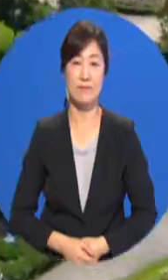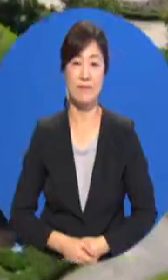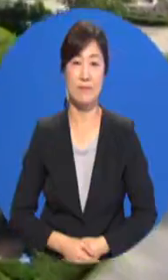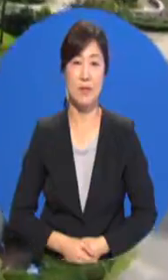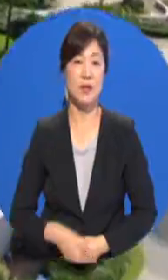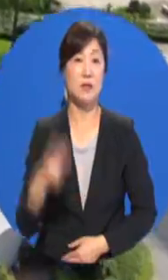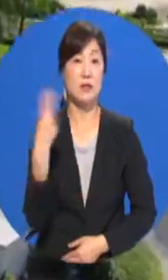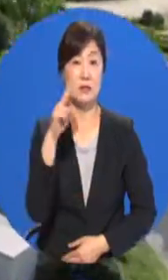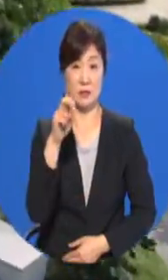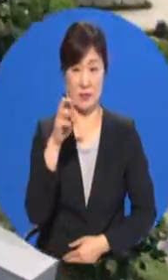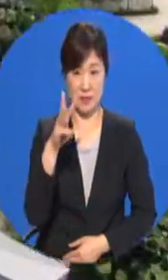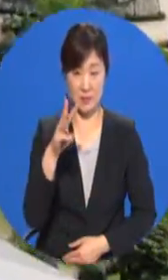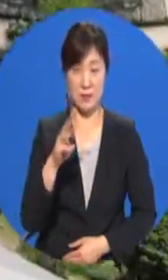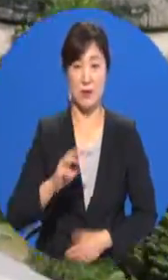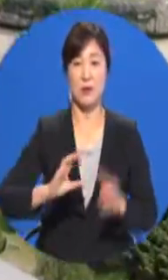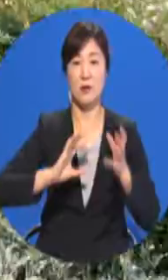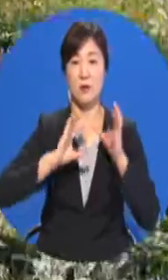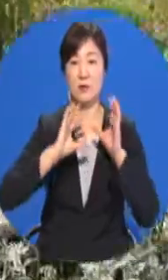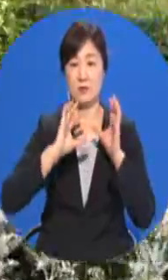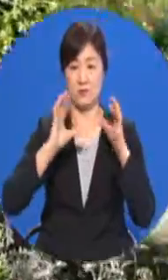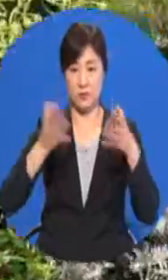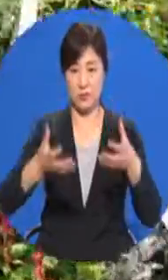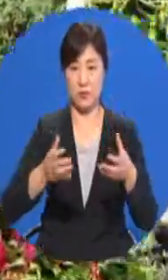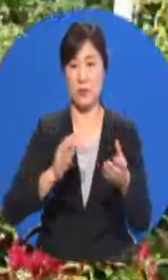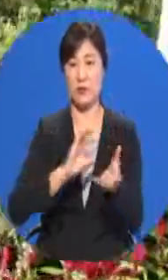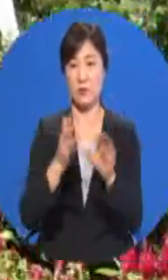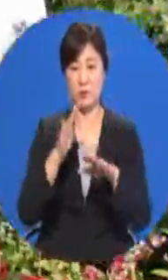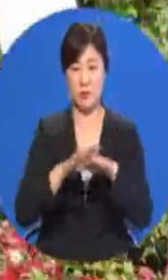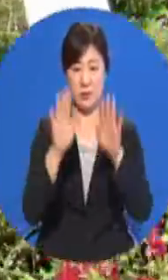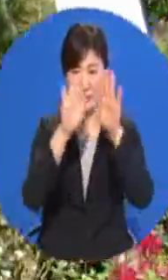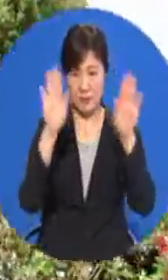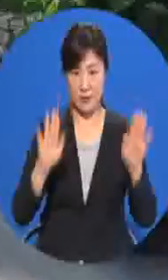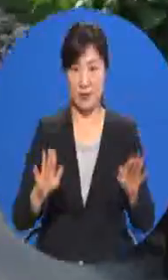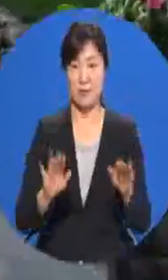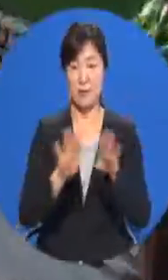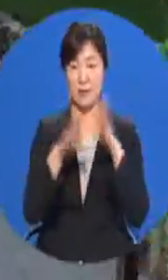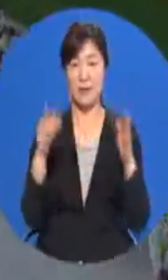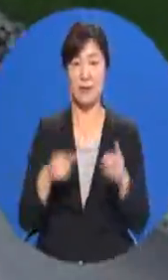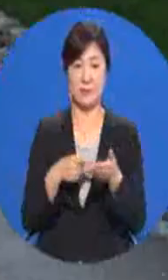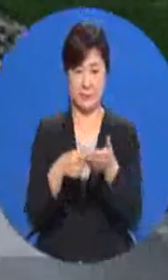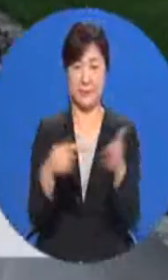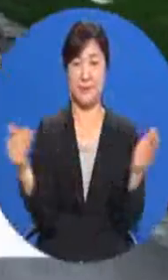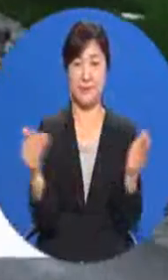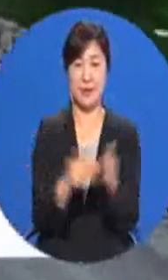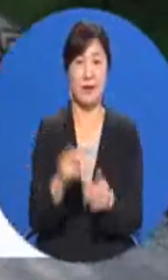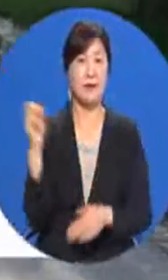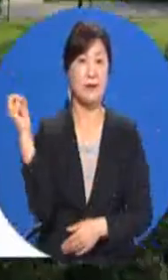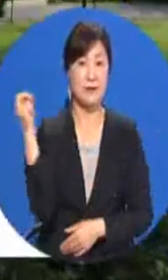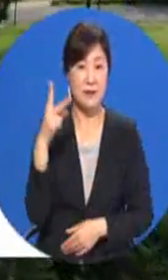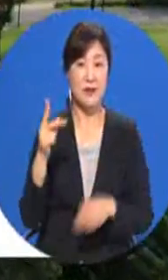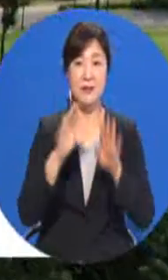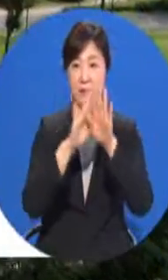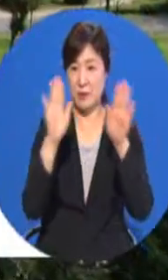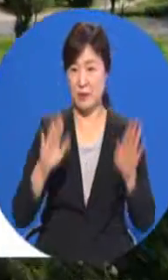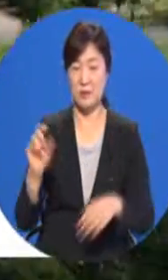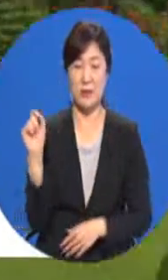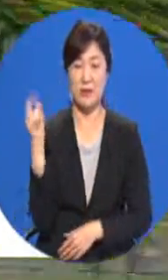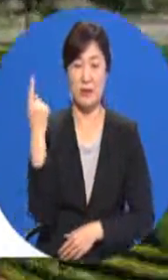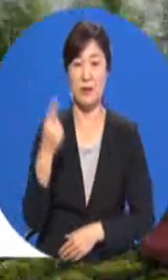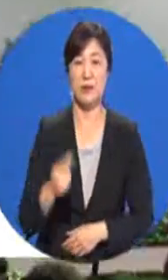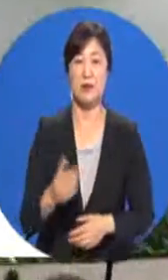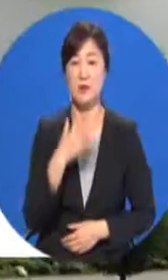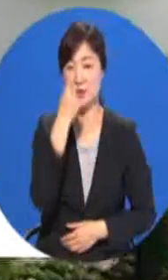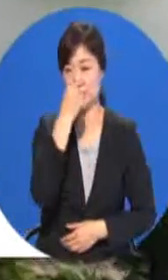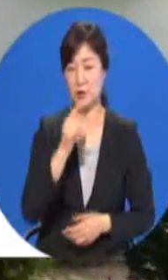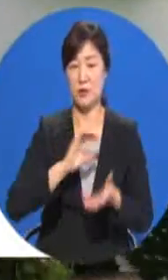오는 2023년 국제정원박람회 개최를 희망한 순천시. 어게인 정원박람회를 계기로 순천형 정원의 도시를